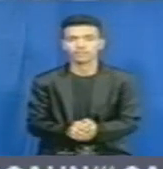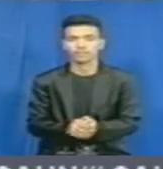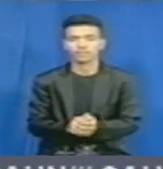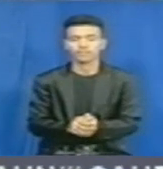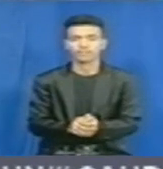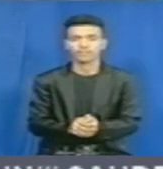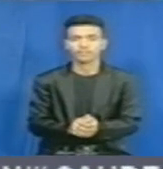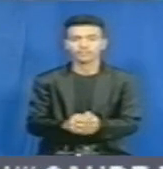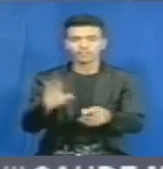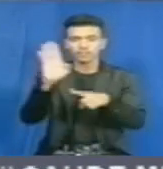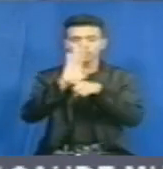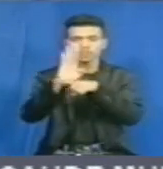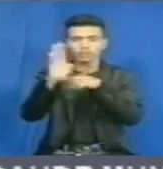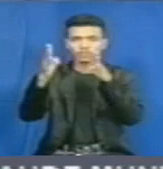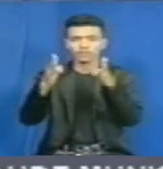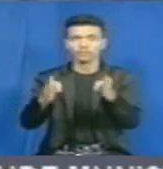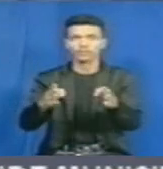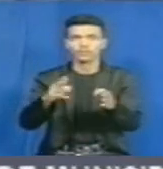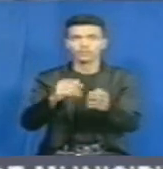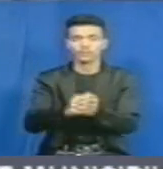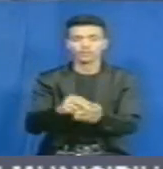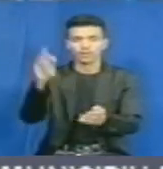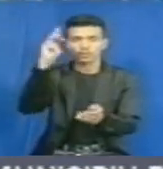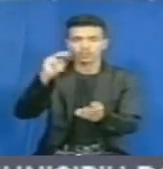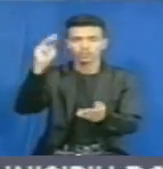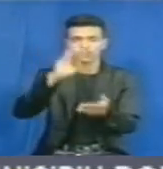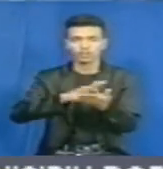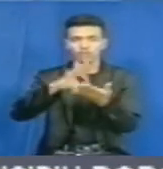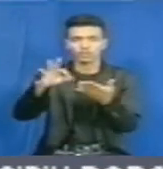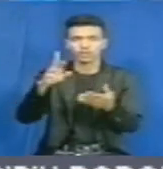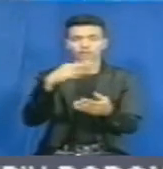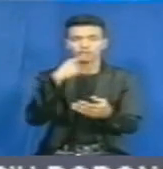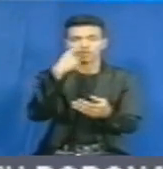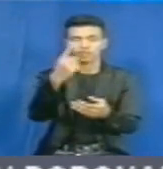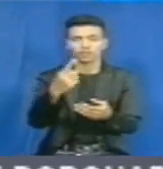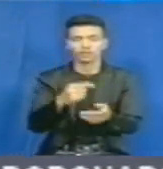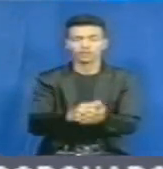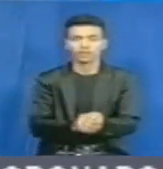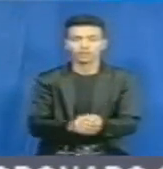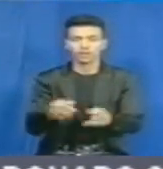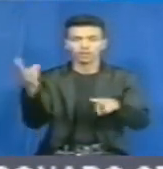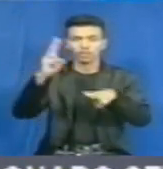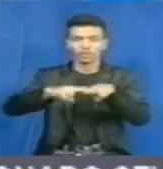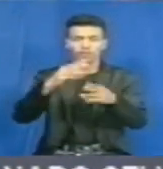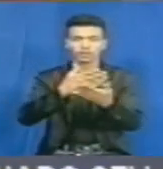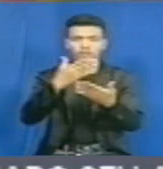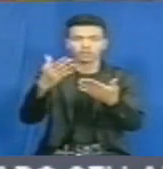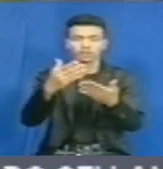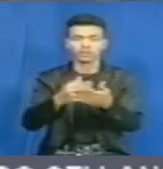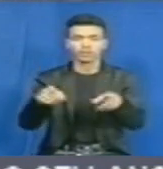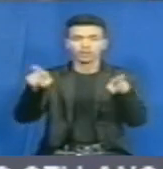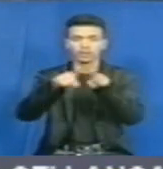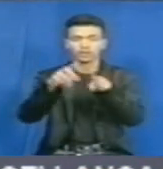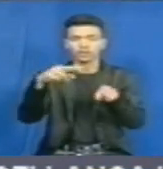Negociante Loza Herman Marcelina da Resource Sound segunda-feira ne baer teteli hateten da daune aumenta folim basasan sira